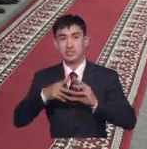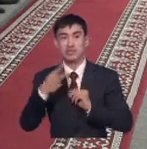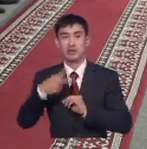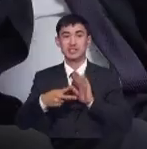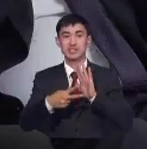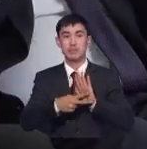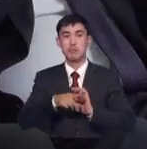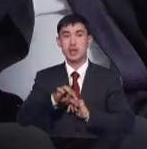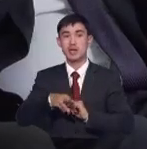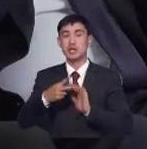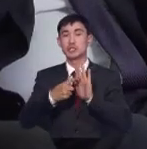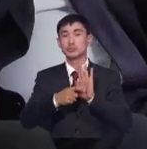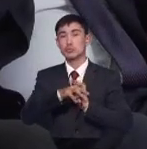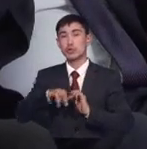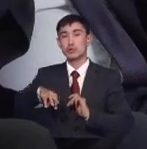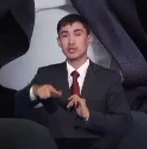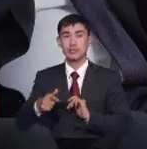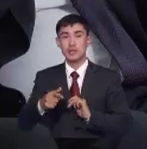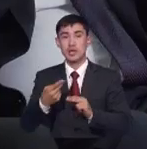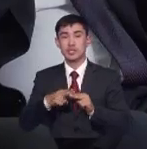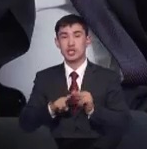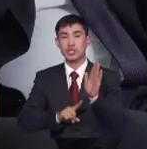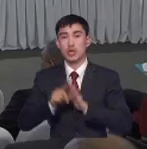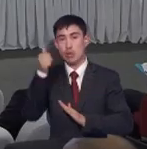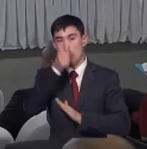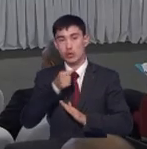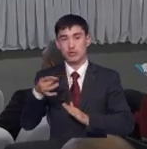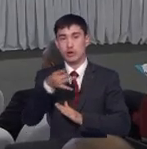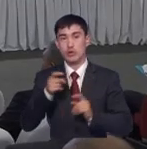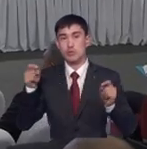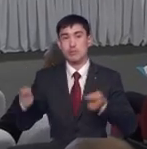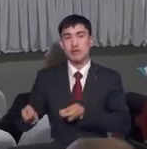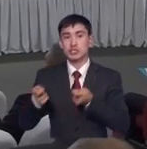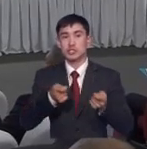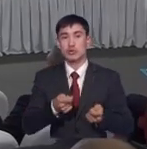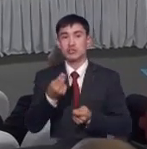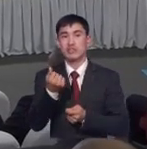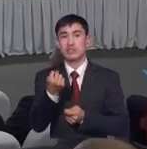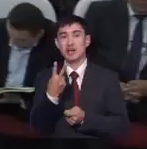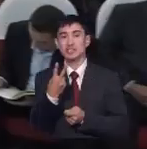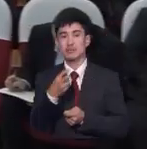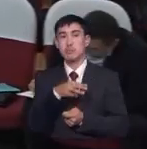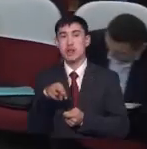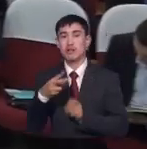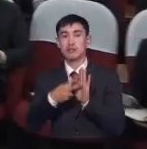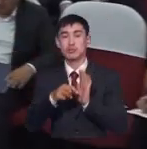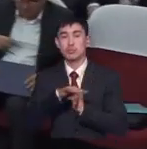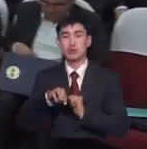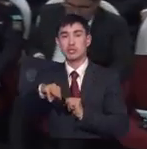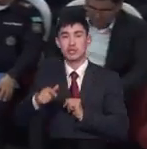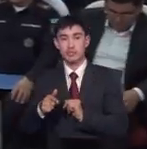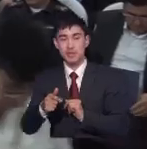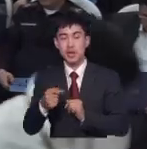27 млрд 700 млн тенге Кроме того с начала года в район привлечено 12 млр мил тенге